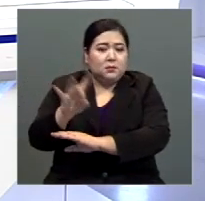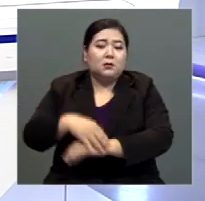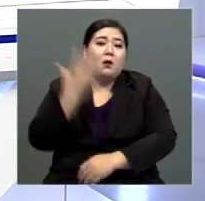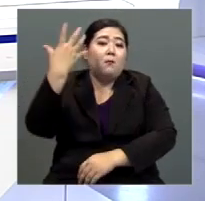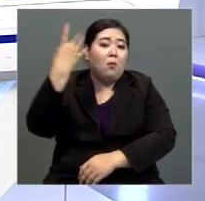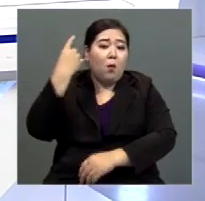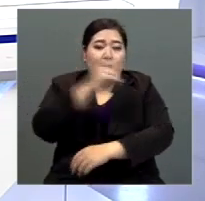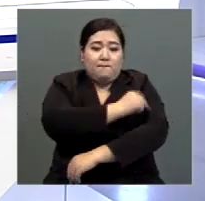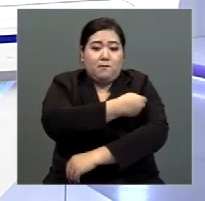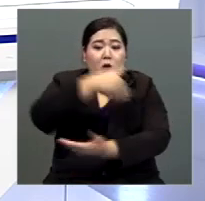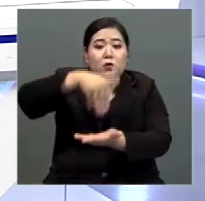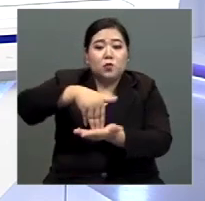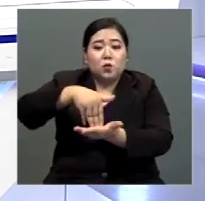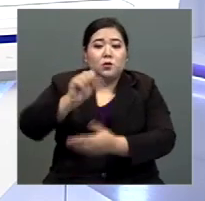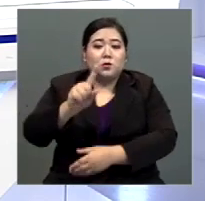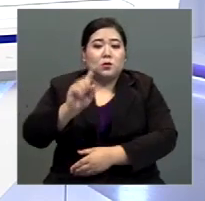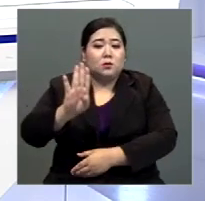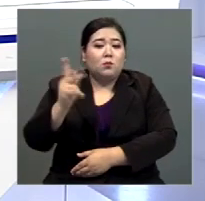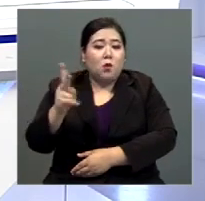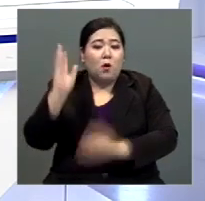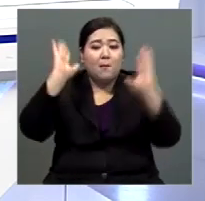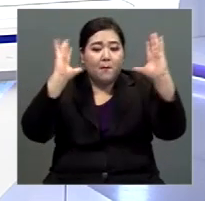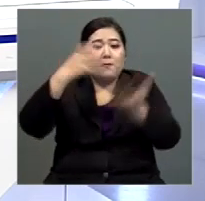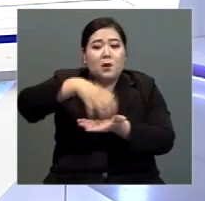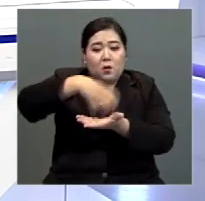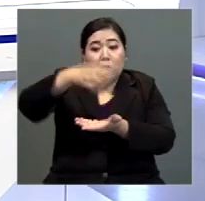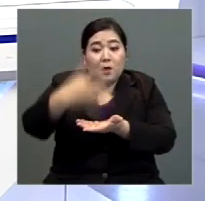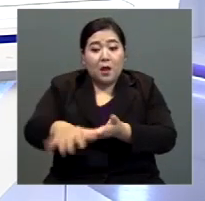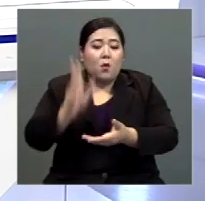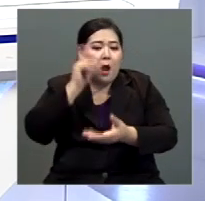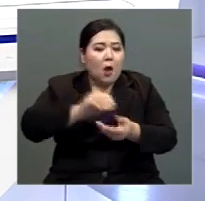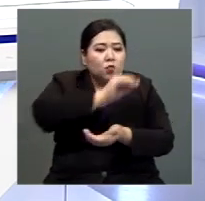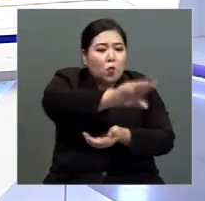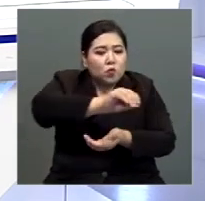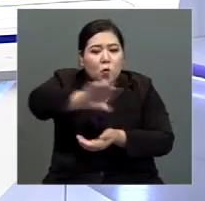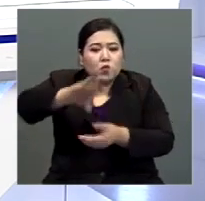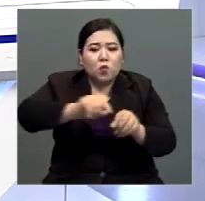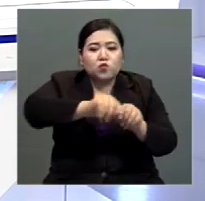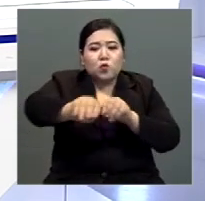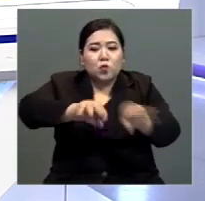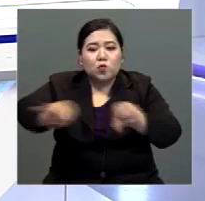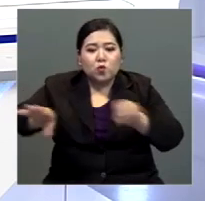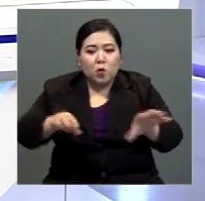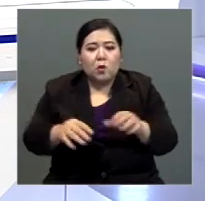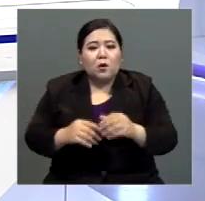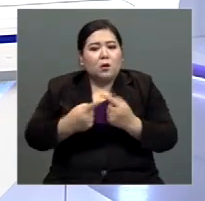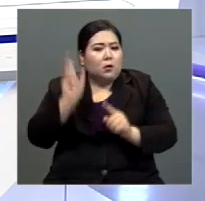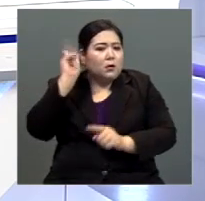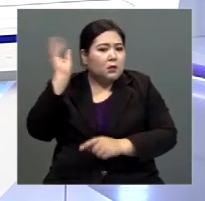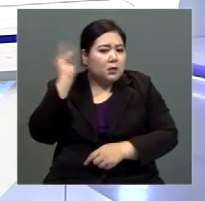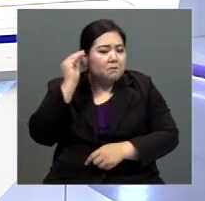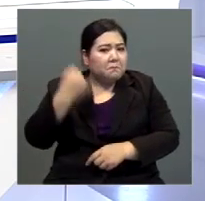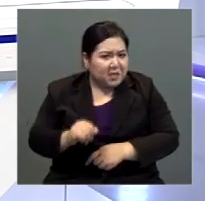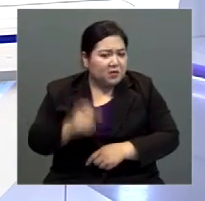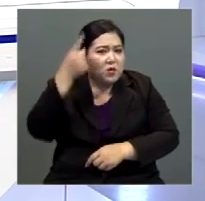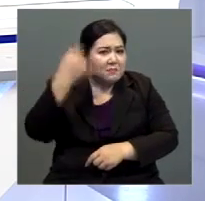งคุหมอทวีสิตรทะแหงข่วบางคนจะส่งข่วกันต่อ ทำใหเกิดคามเข้ใจผบอกว่าเปิดให้เดินทางกลับเข้ามาได้วัละ